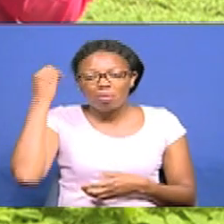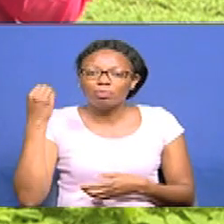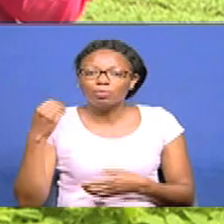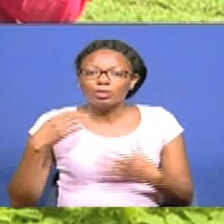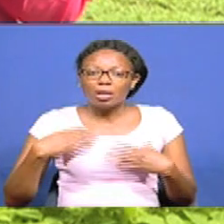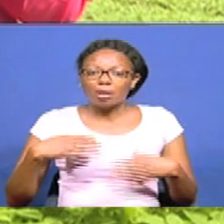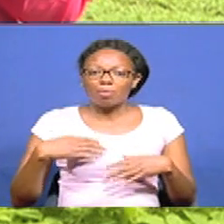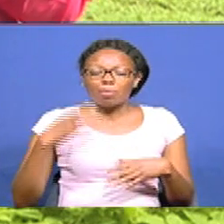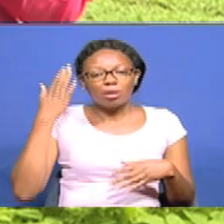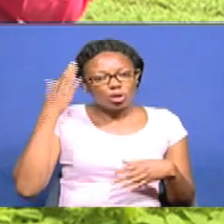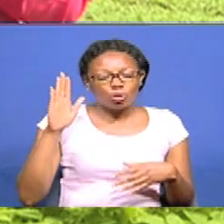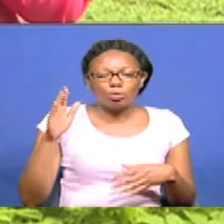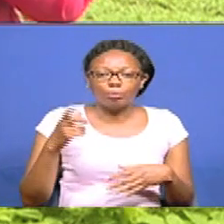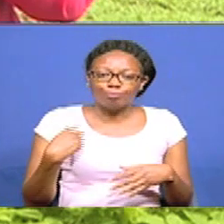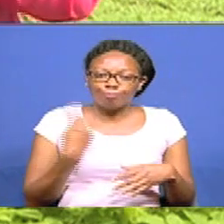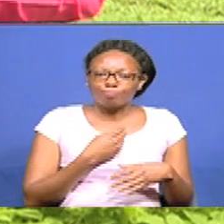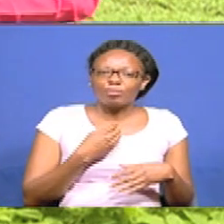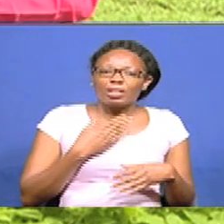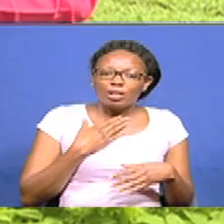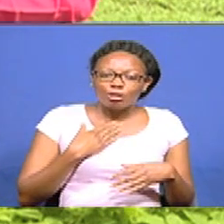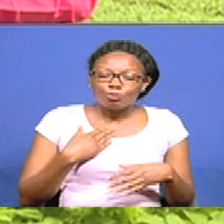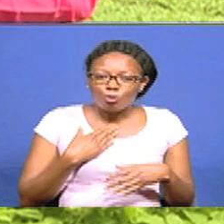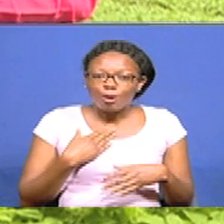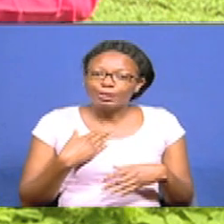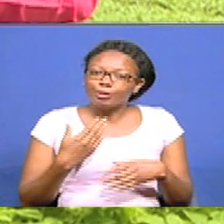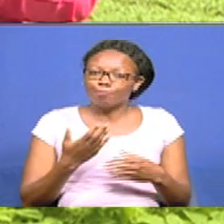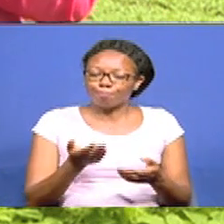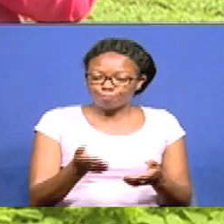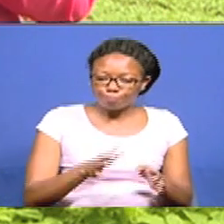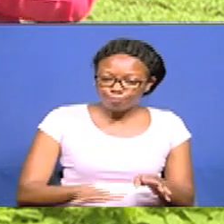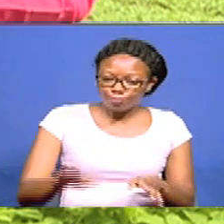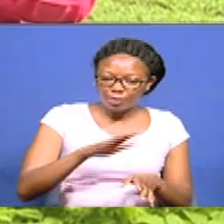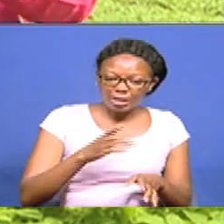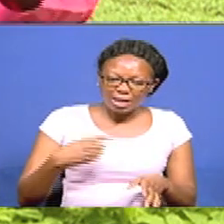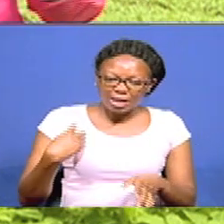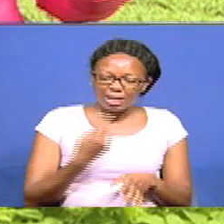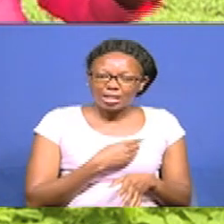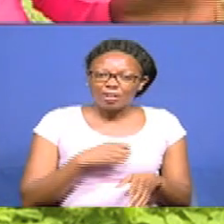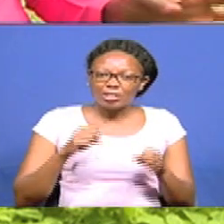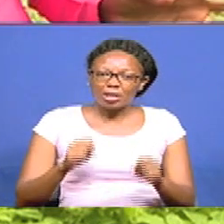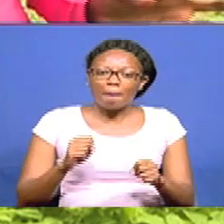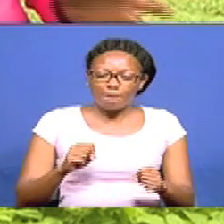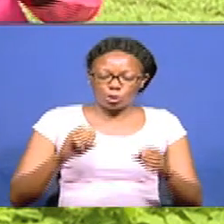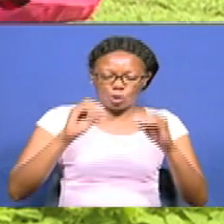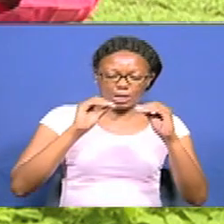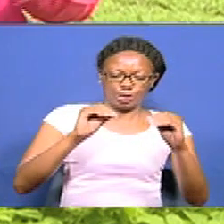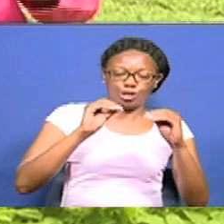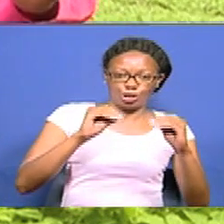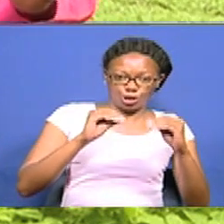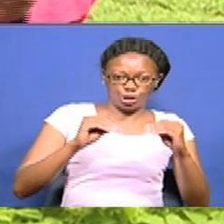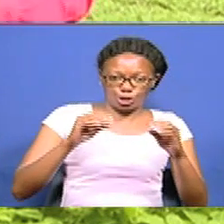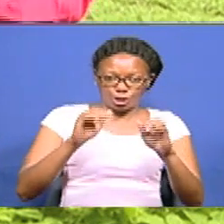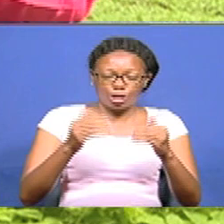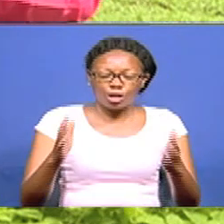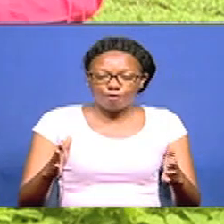Na tungetaka Grace Rock Farm iwe resource center ya wakulima. Resource center ni